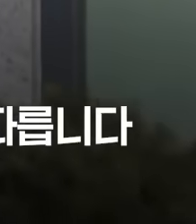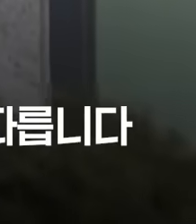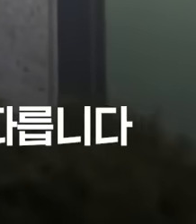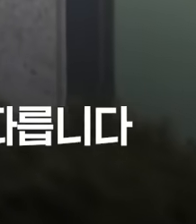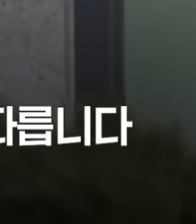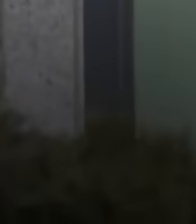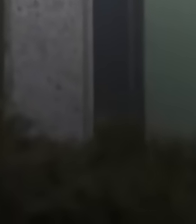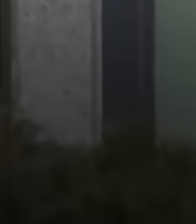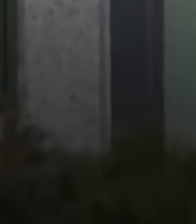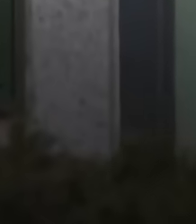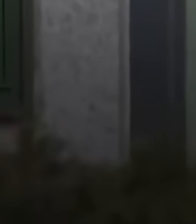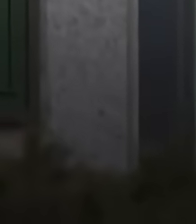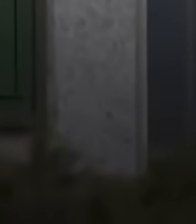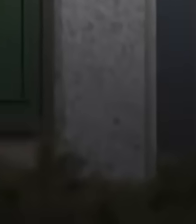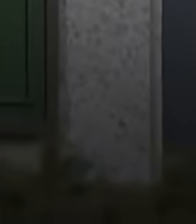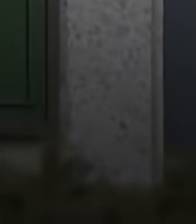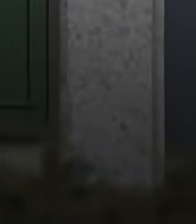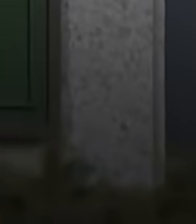지적도 뒤따릅니다.